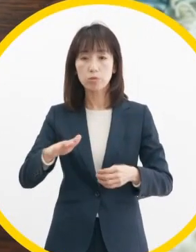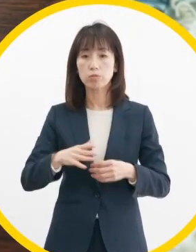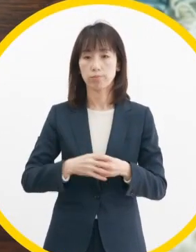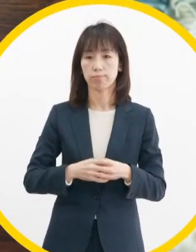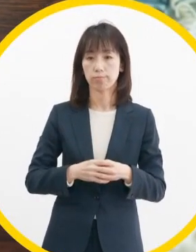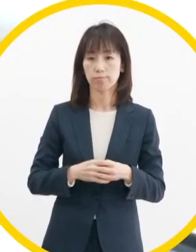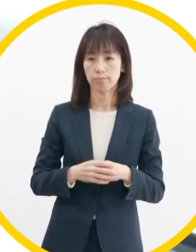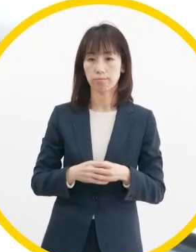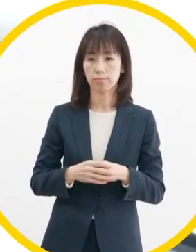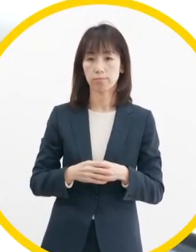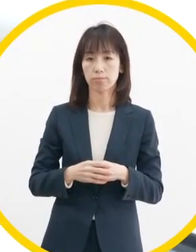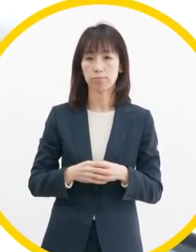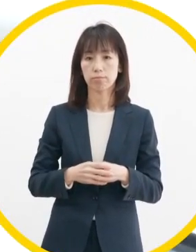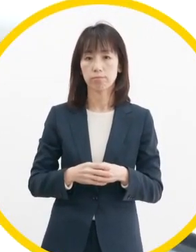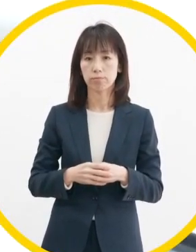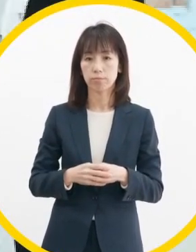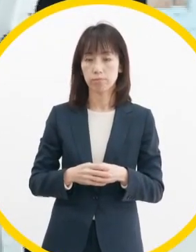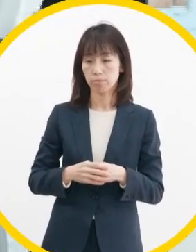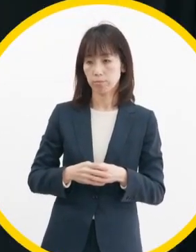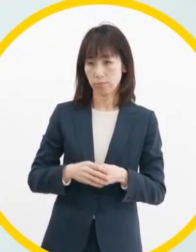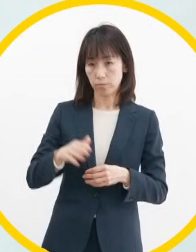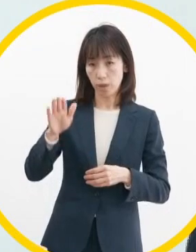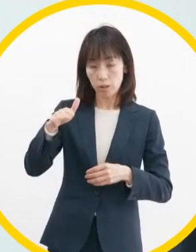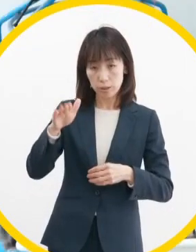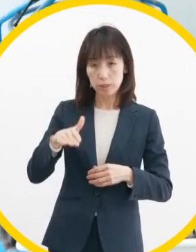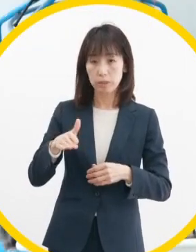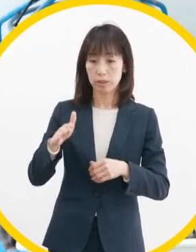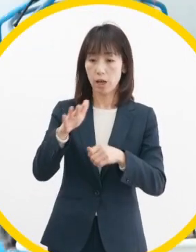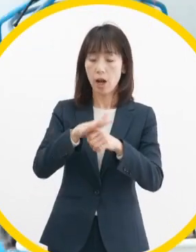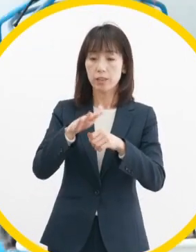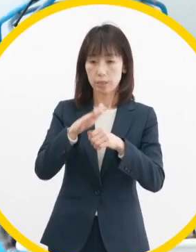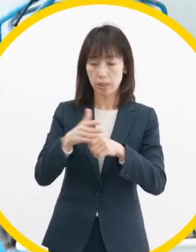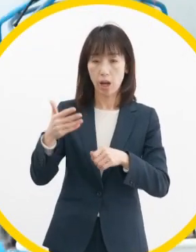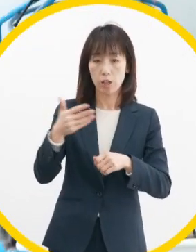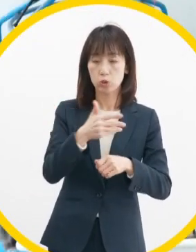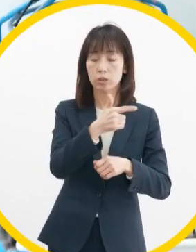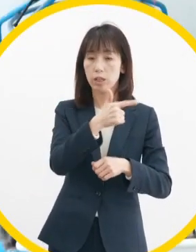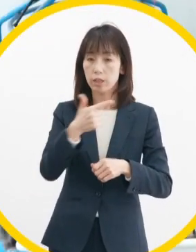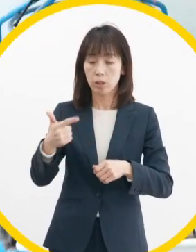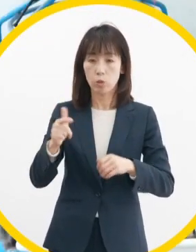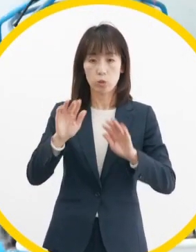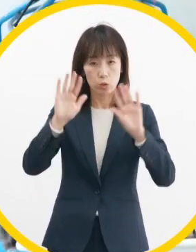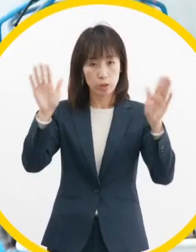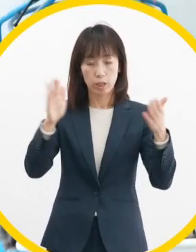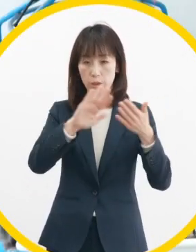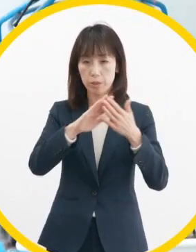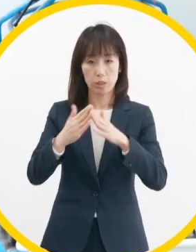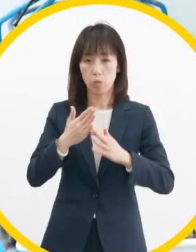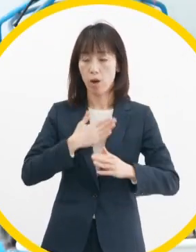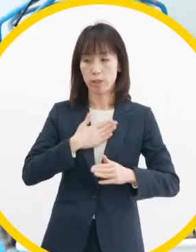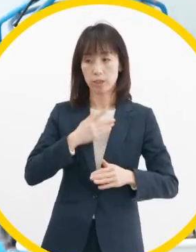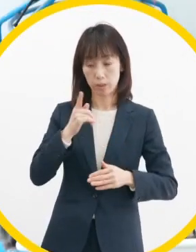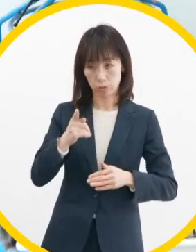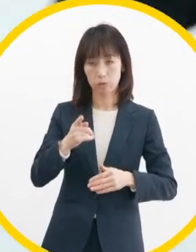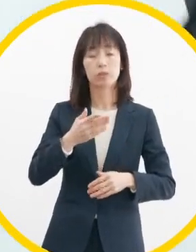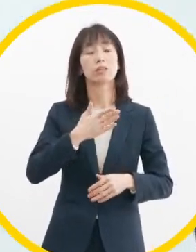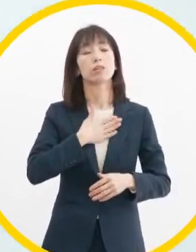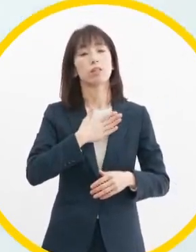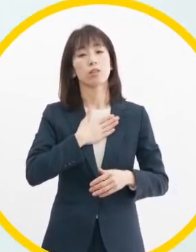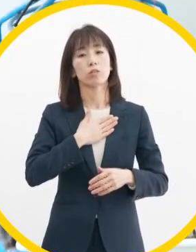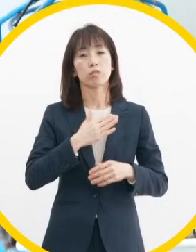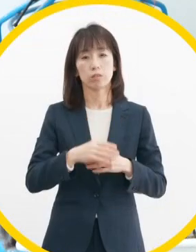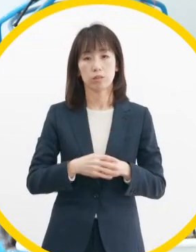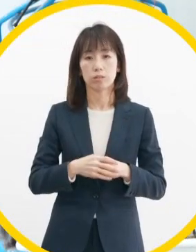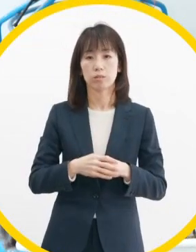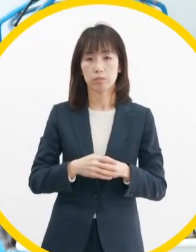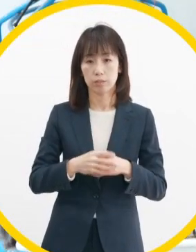ありますけど、 いろいろありますけど、 すごい カナディ、 はい、 愛知が水産物が豊かな町ってことはもちろん知って る。 お